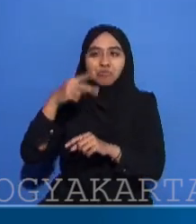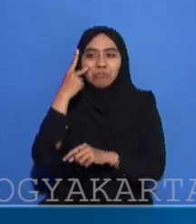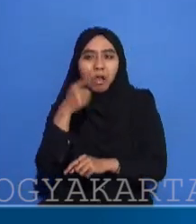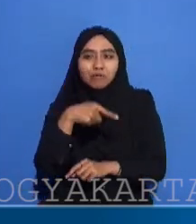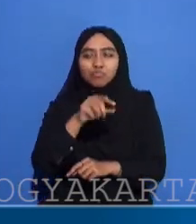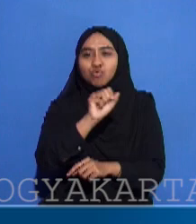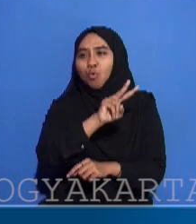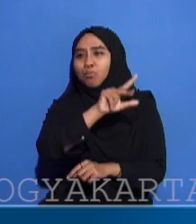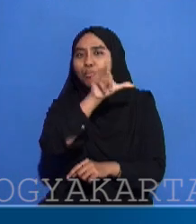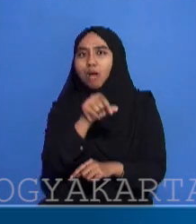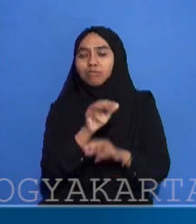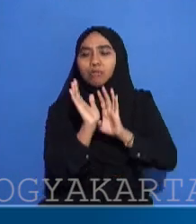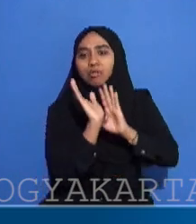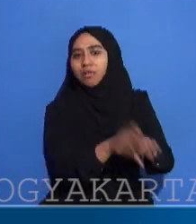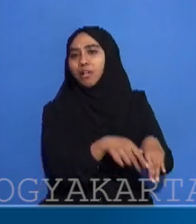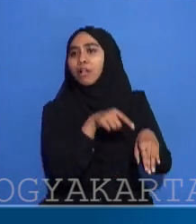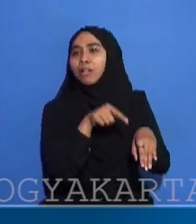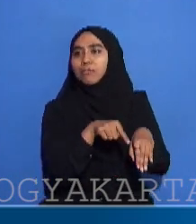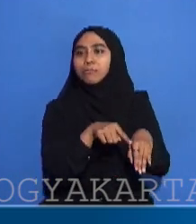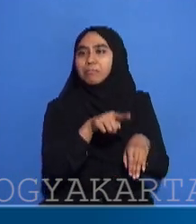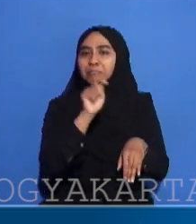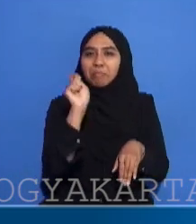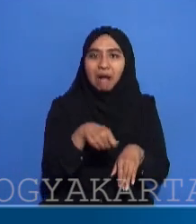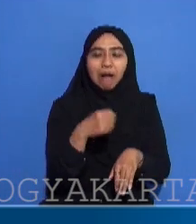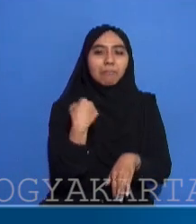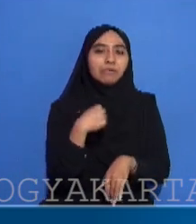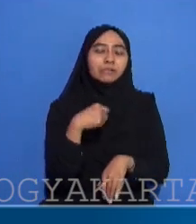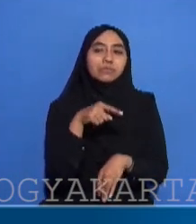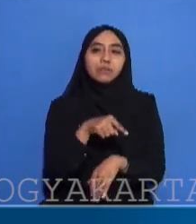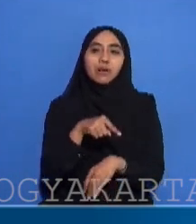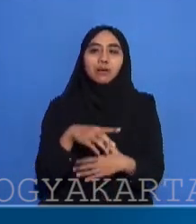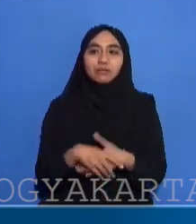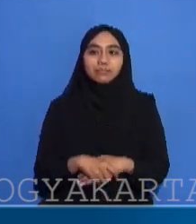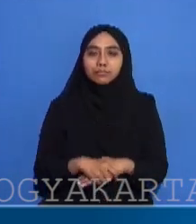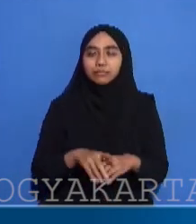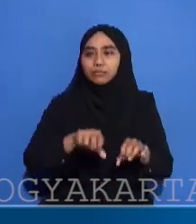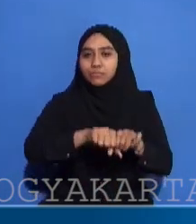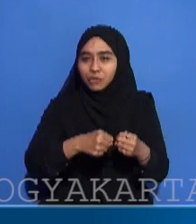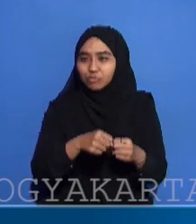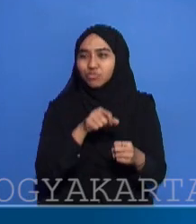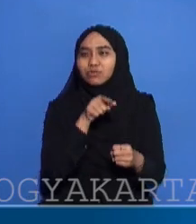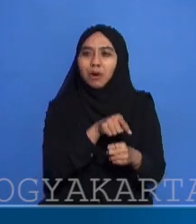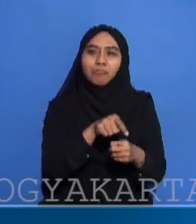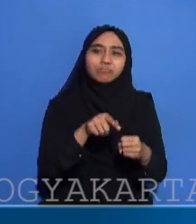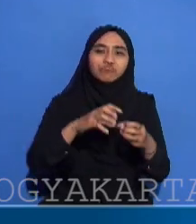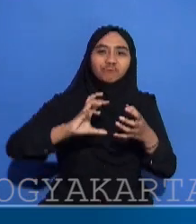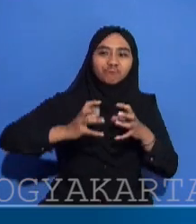bisa digunakan. Alat ini diketahui tak bisa difungsikan setelah mengalami kerusakan di bagian gearbox